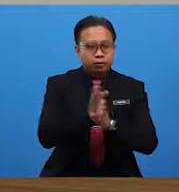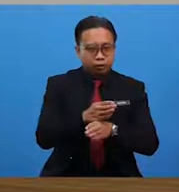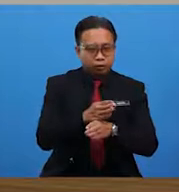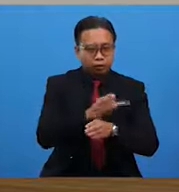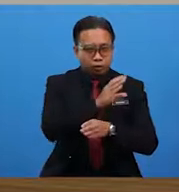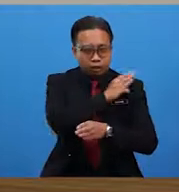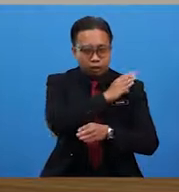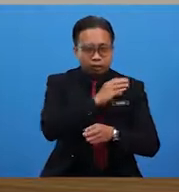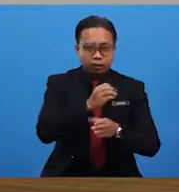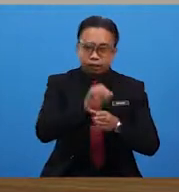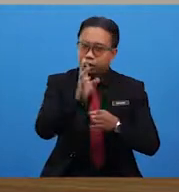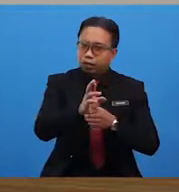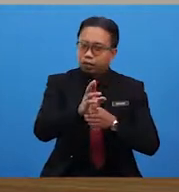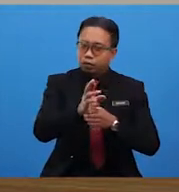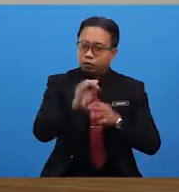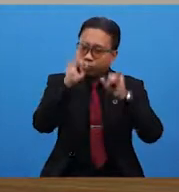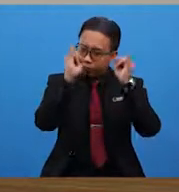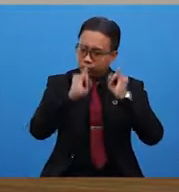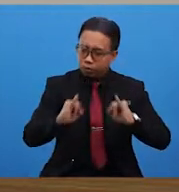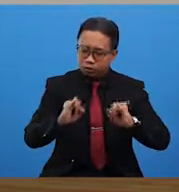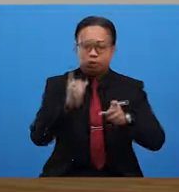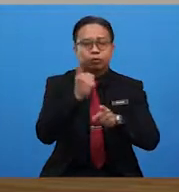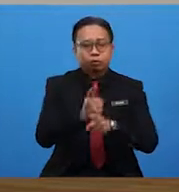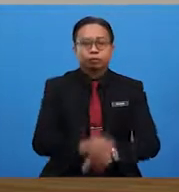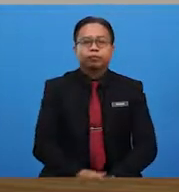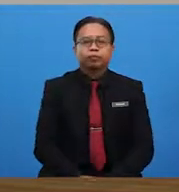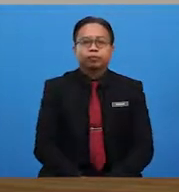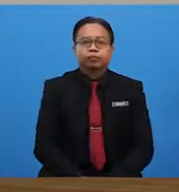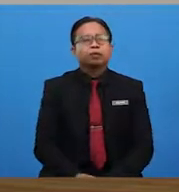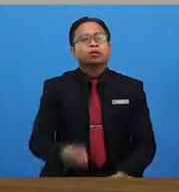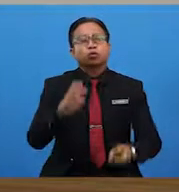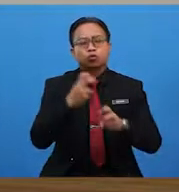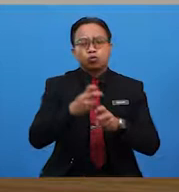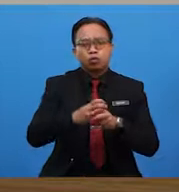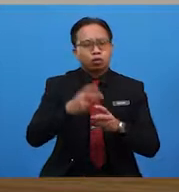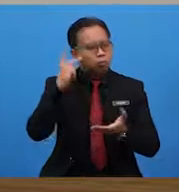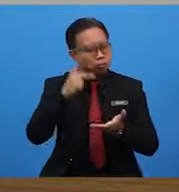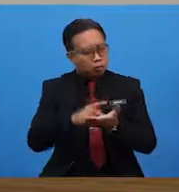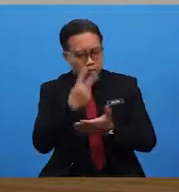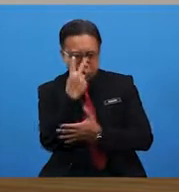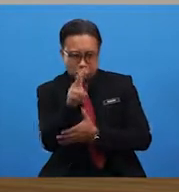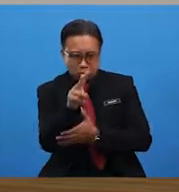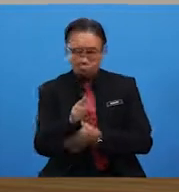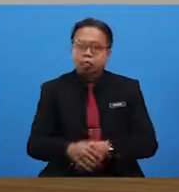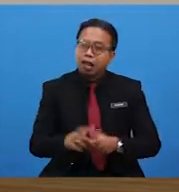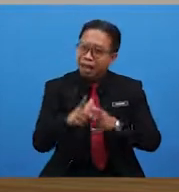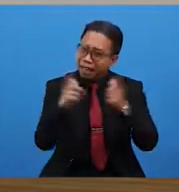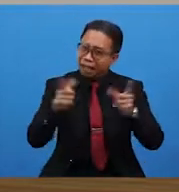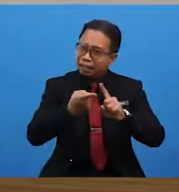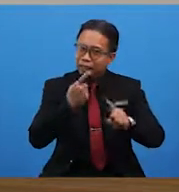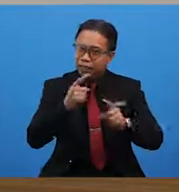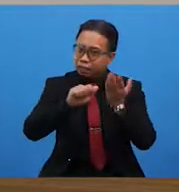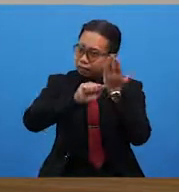bentuk atau image sebenarnya haddaqah lele ini subscribe sukar dikenali dan berbeda